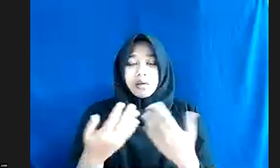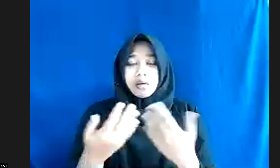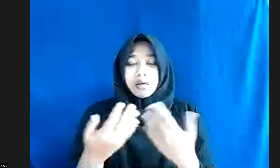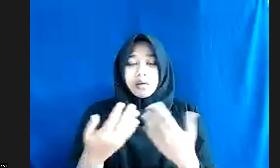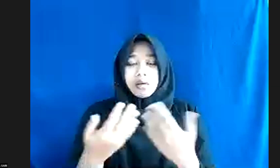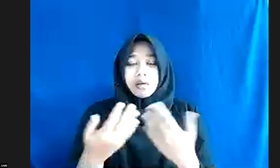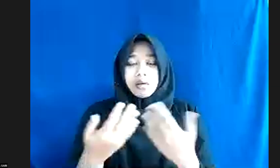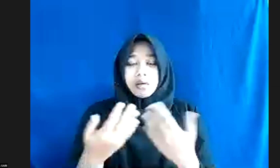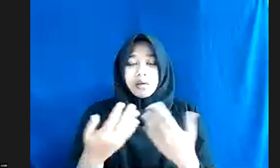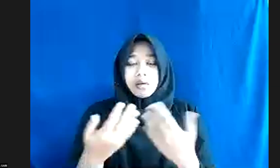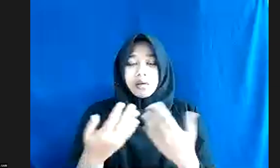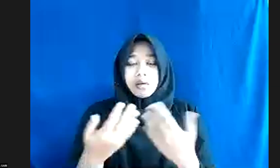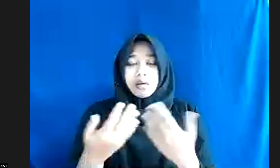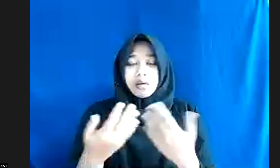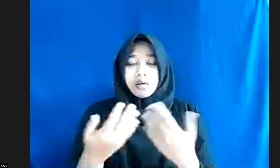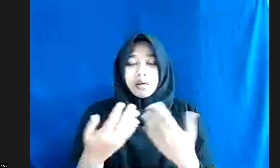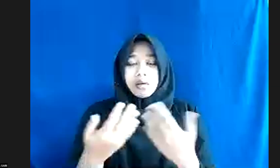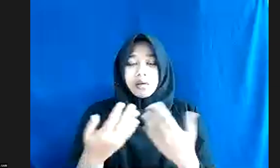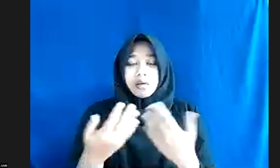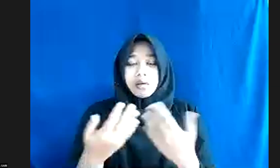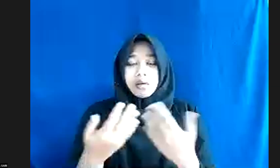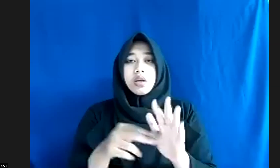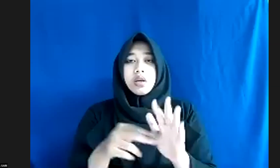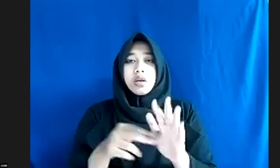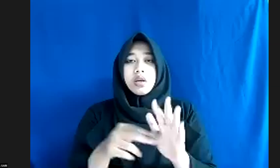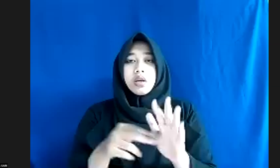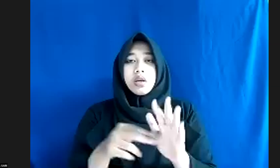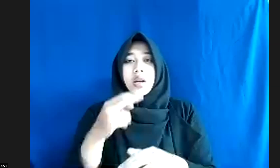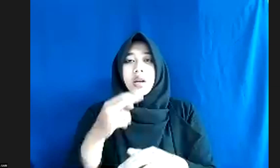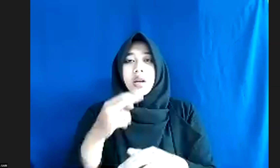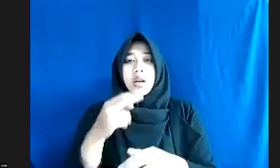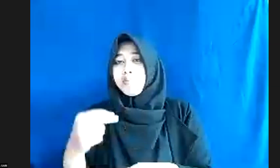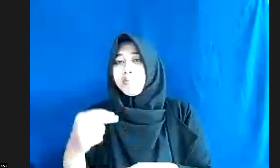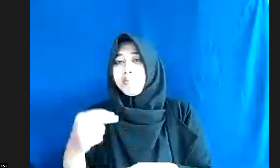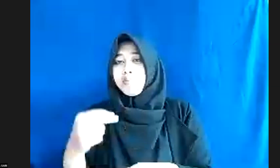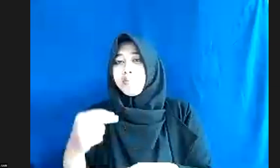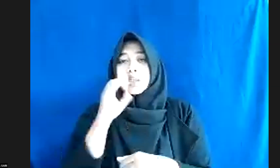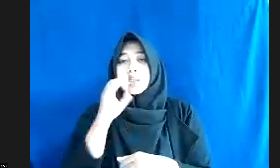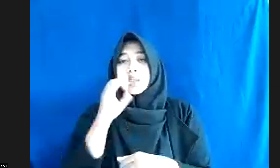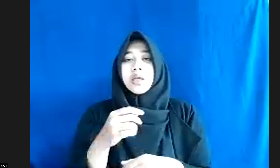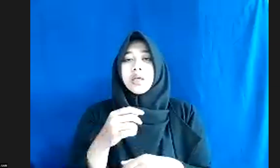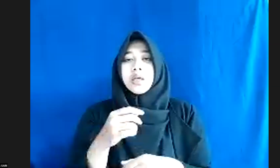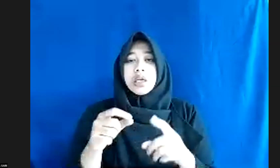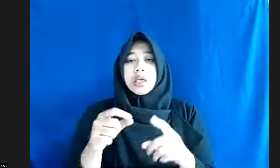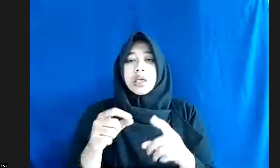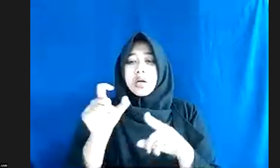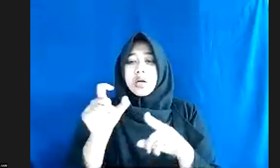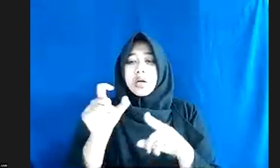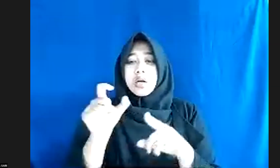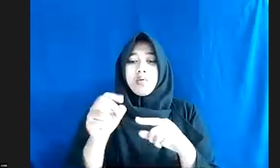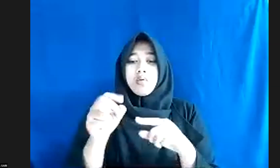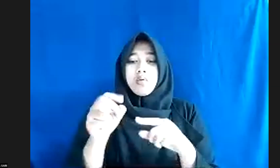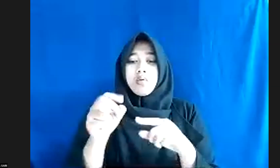Bu. Berbicara ihwal kedaulatan pangan, apakah rakyat Indonesia sudah dapat dikatakan berdaulat dalam bidang